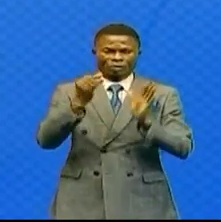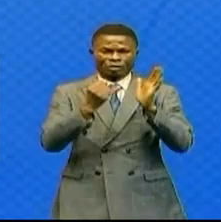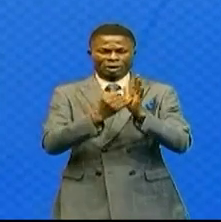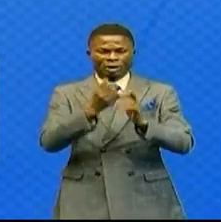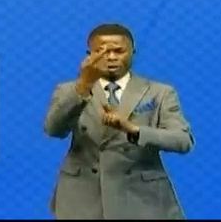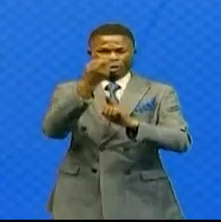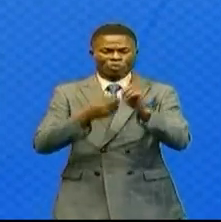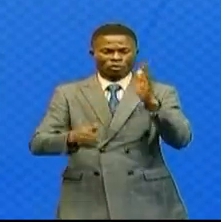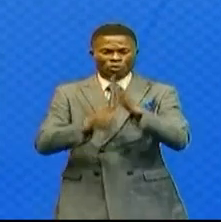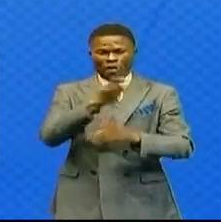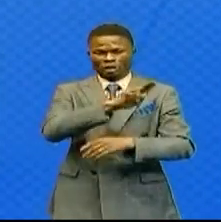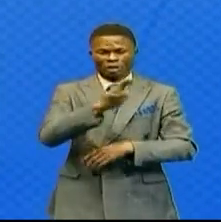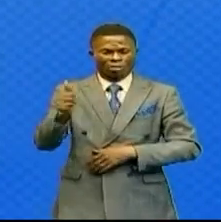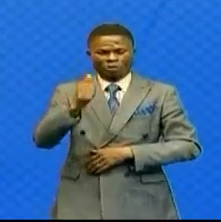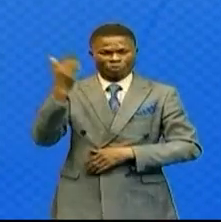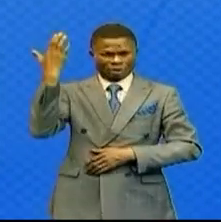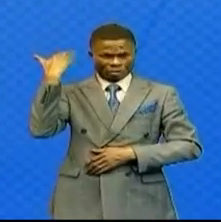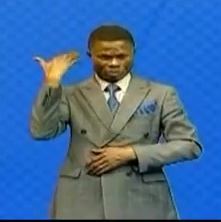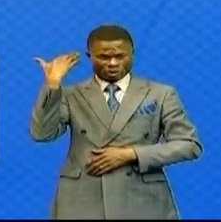26 novembre 2021.